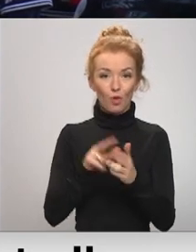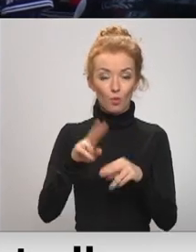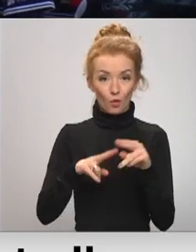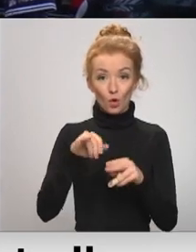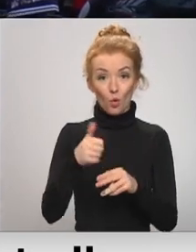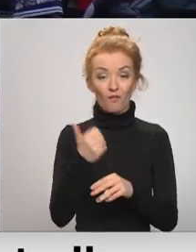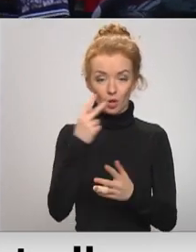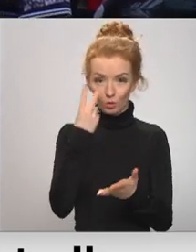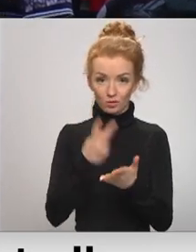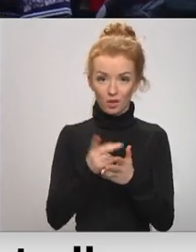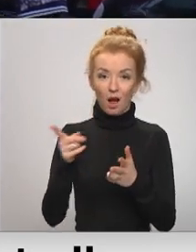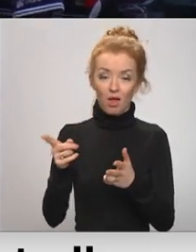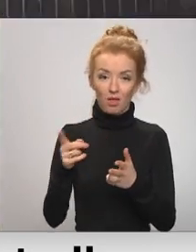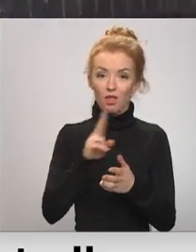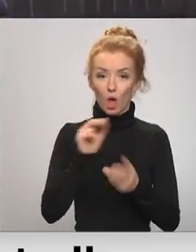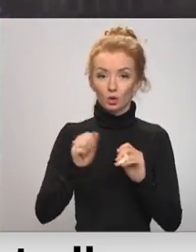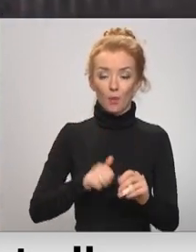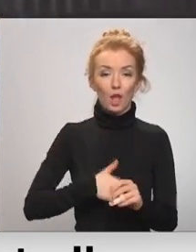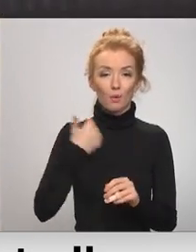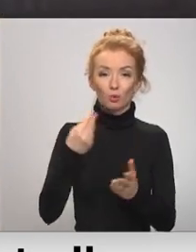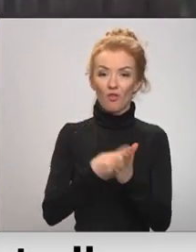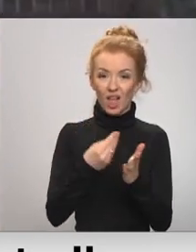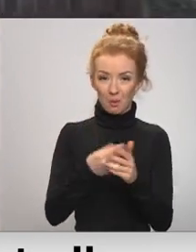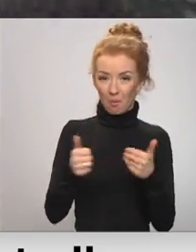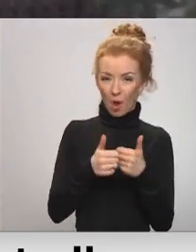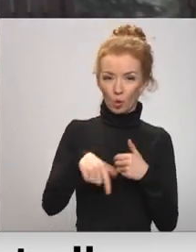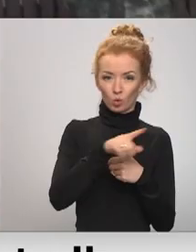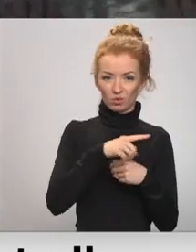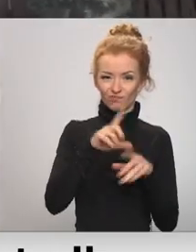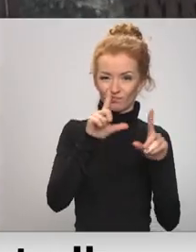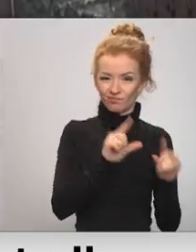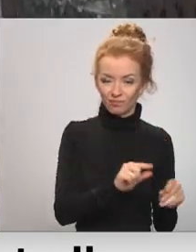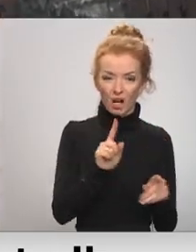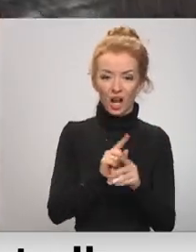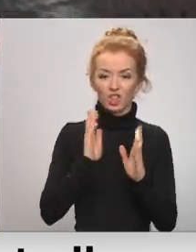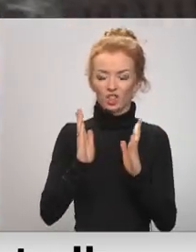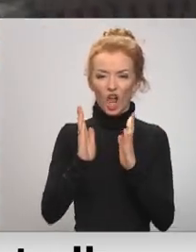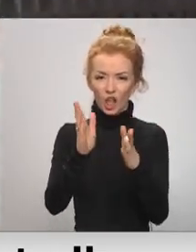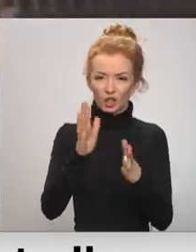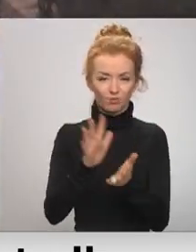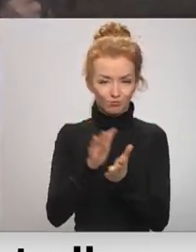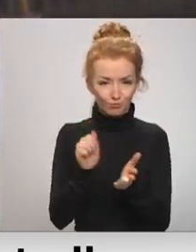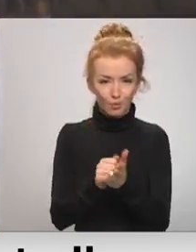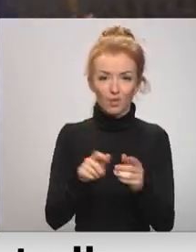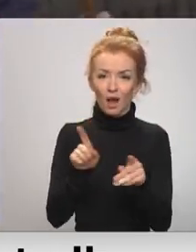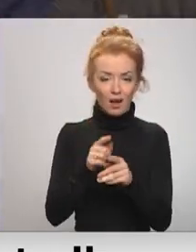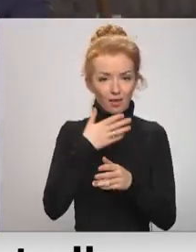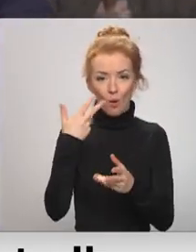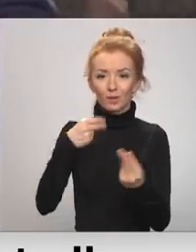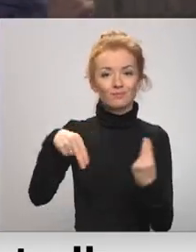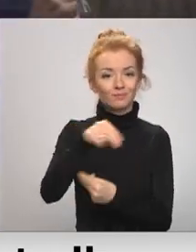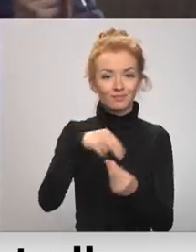viņu prāt tā samazinās nekustamā īpašuma vērtību, sabojās jau tā necilo grants ceļu un nesot arī pietiekami izdiskutēt